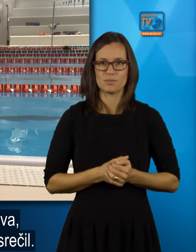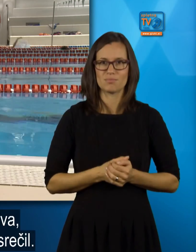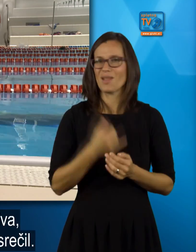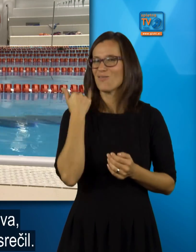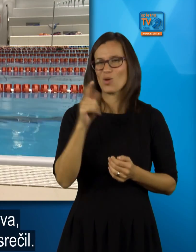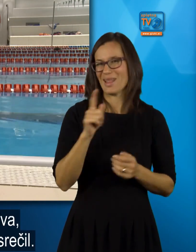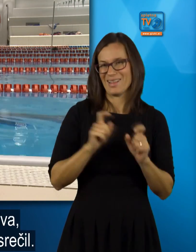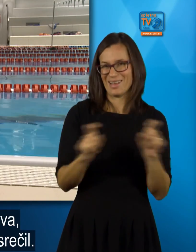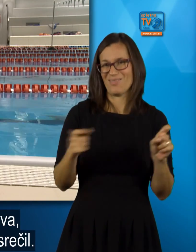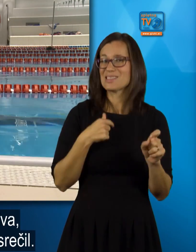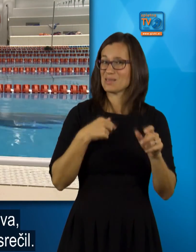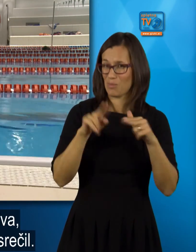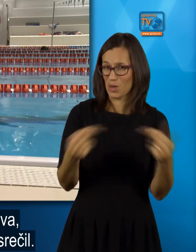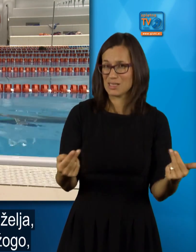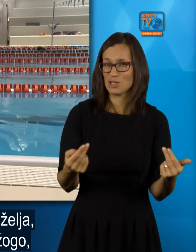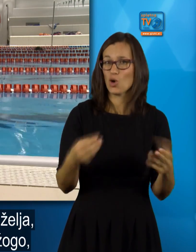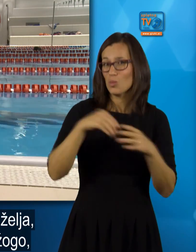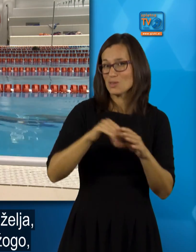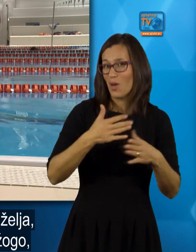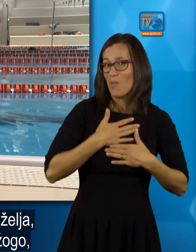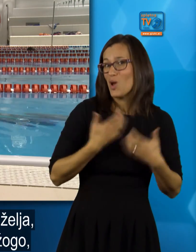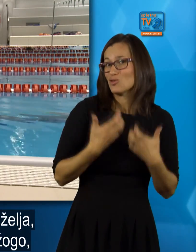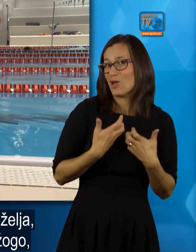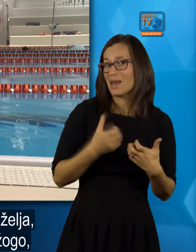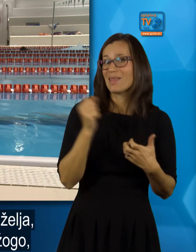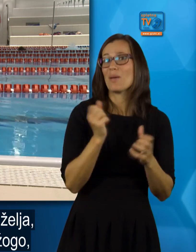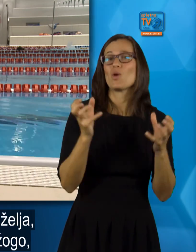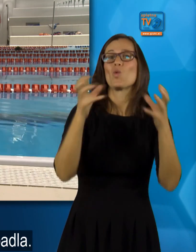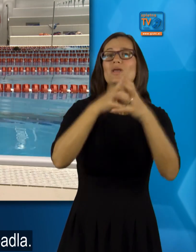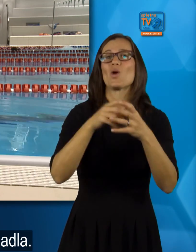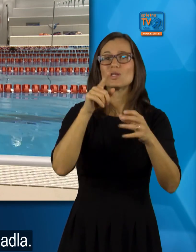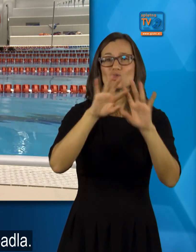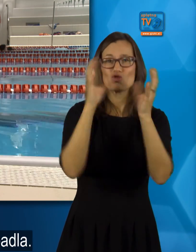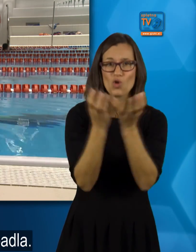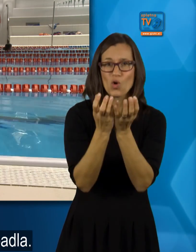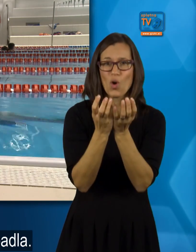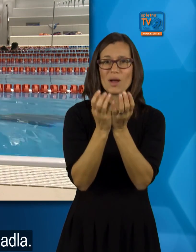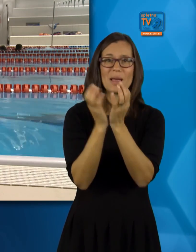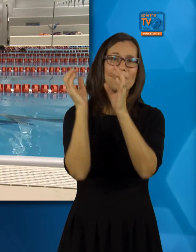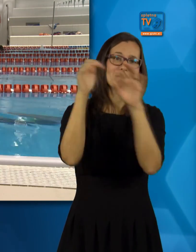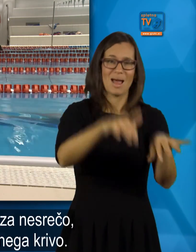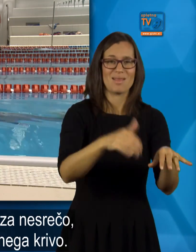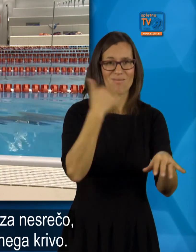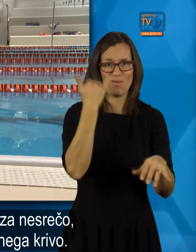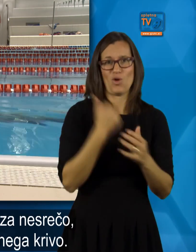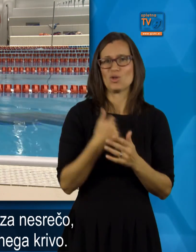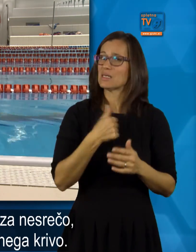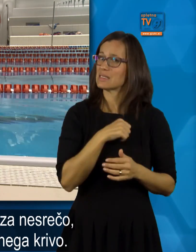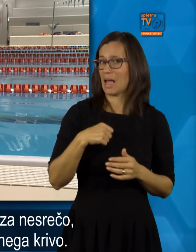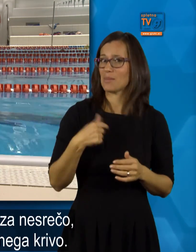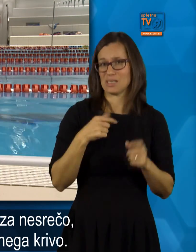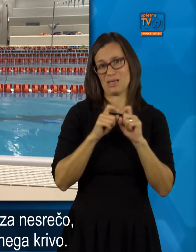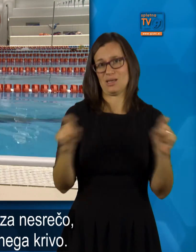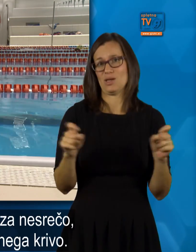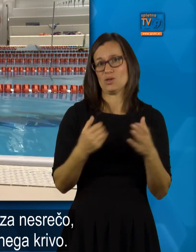Saj ni voda kriva, da sem se ponesrečil. V bistvu je moja želja, da bi ujel tisto žogo, ki je v vodo padla. Tako da sem v bistvu sam kriv